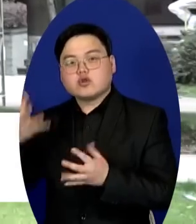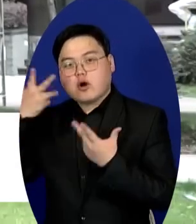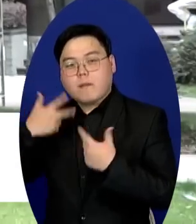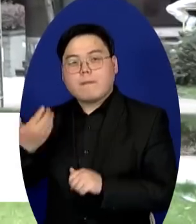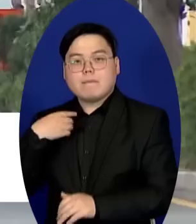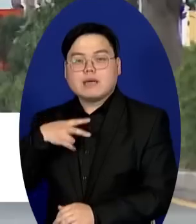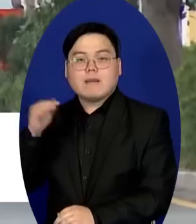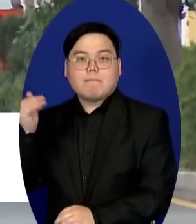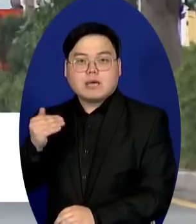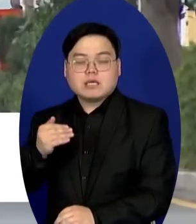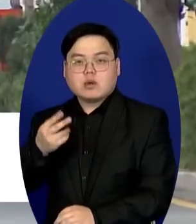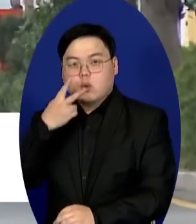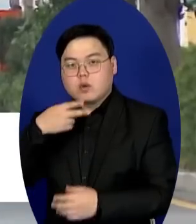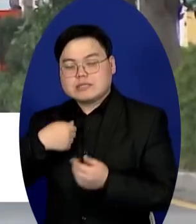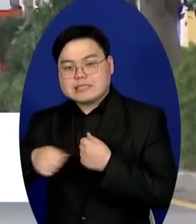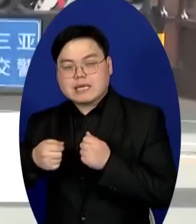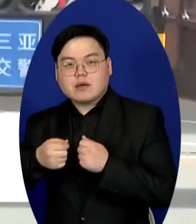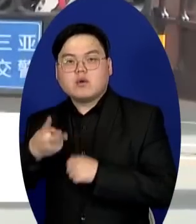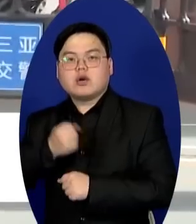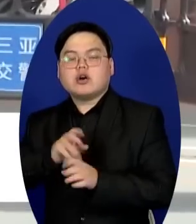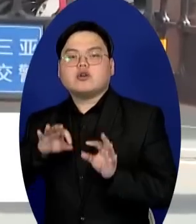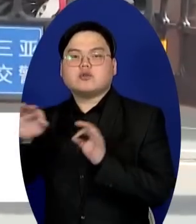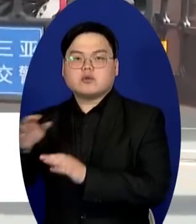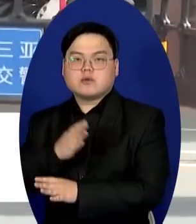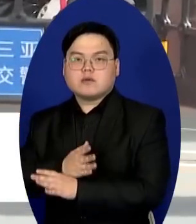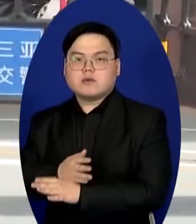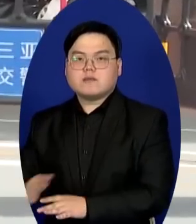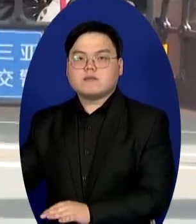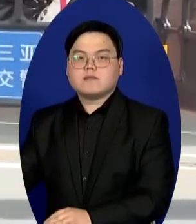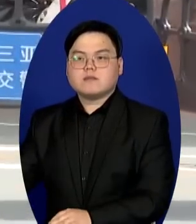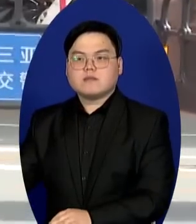автомашины үзэсгэлэн худалдааг хойшлуулах шийдвэр мөн өчигдөр зарлагджээ.